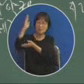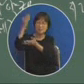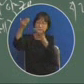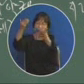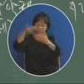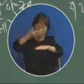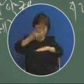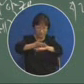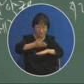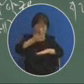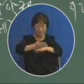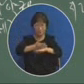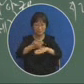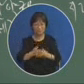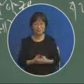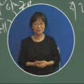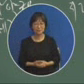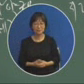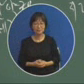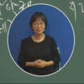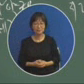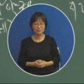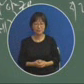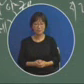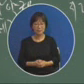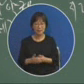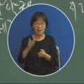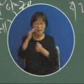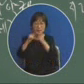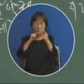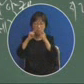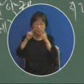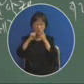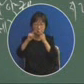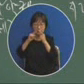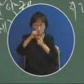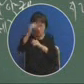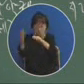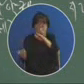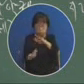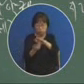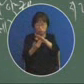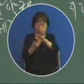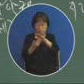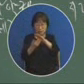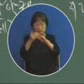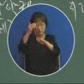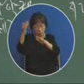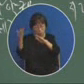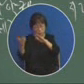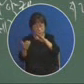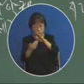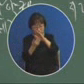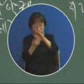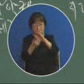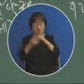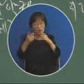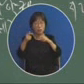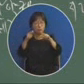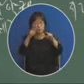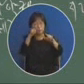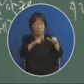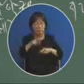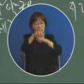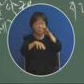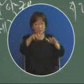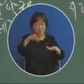to your word for this church construction devotional worship. 계속 성취되는 말씀이 우리 현장에 성취되게 하옵소서. May the word that is